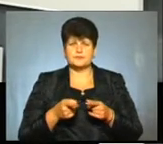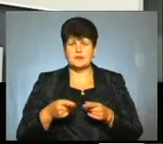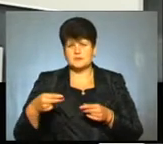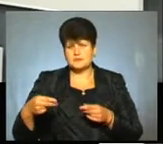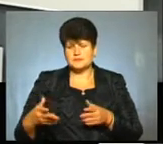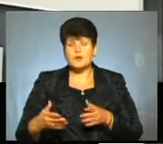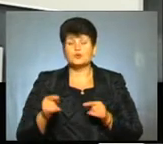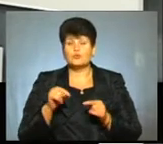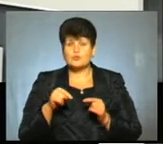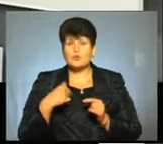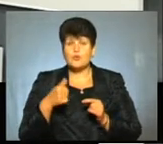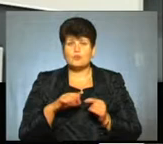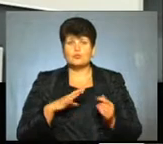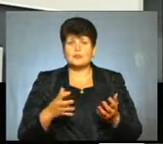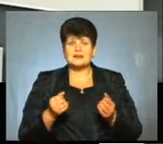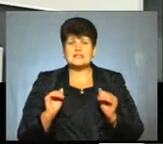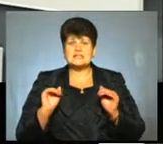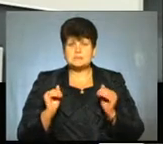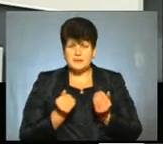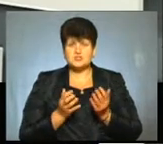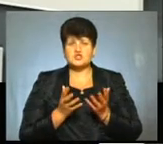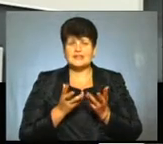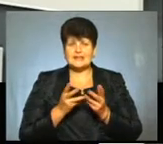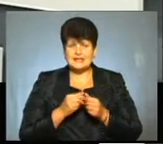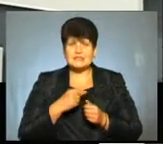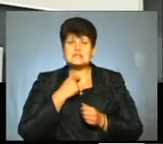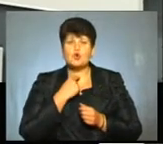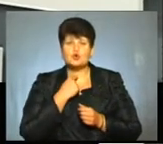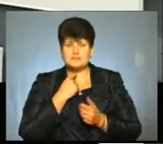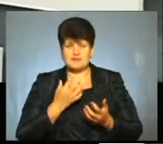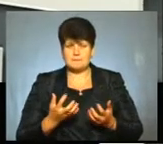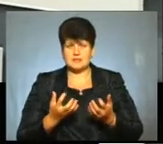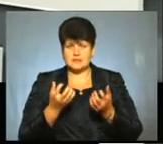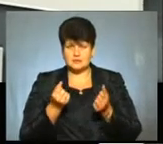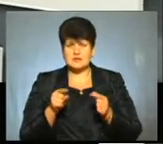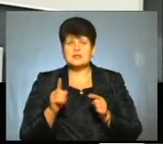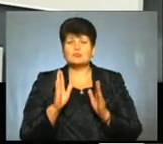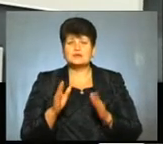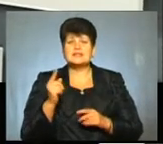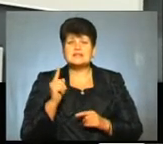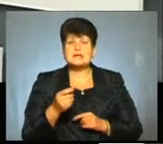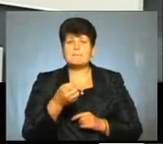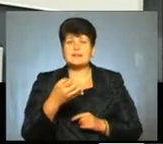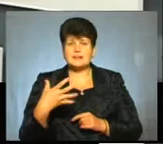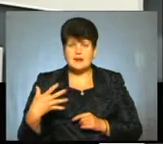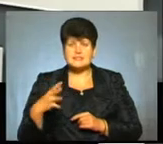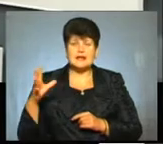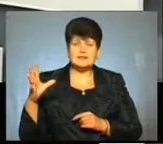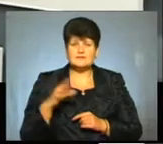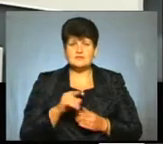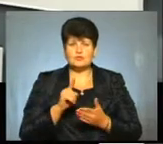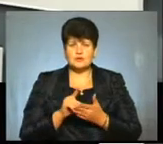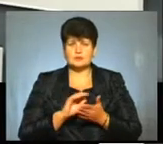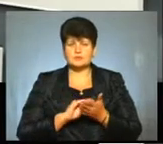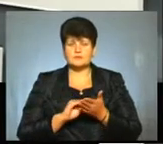люди це підписувалися, тому цього року було прийнято зменшити кількість цих голосів на підтримку. Цих голосів на підтримку йде 15 лише, але всі вони